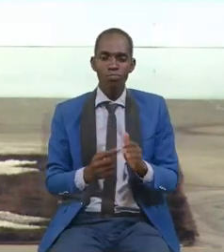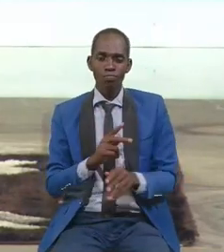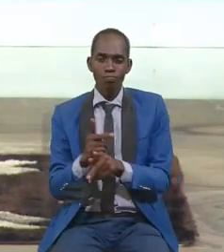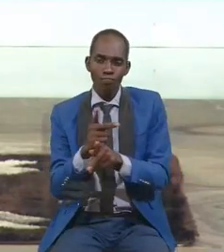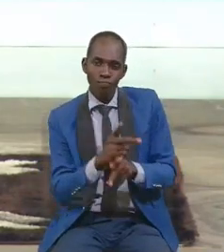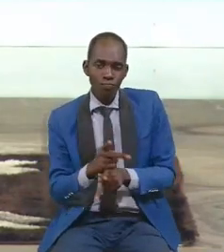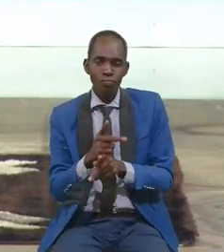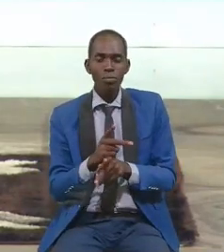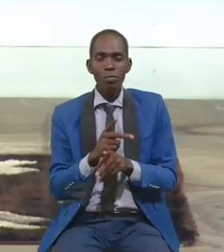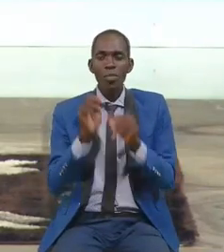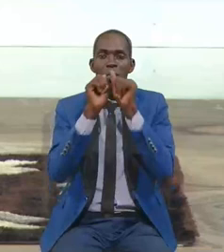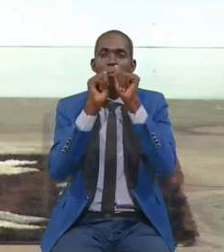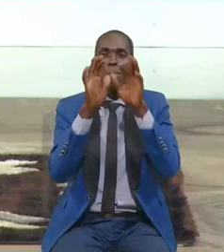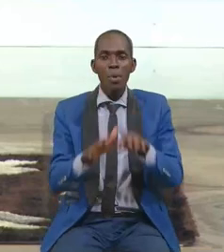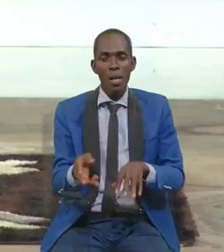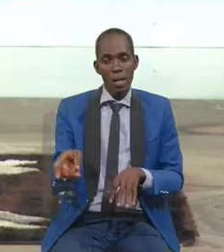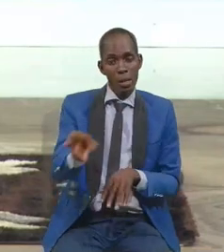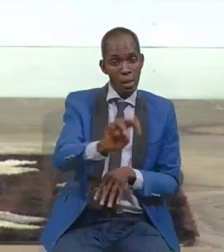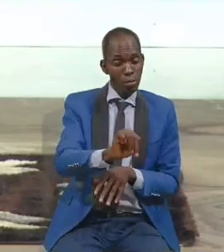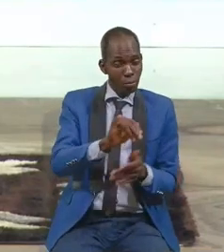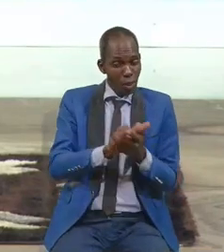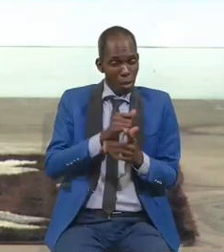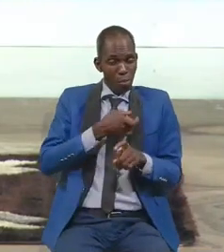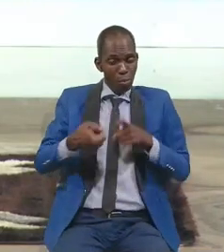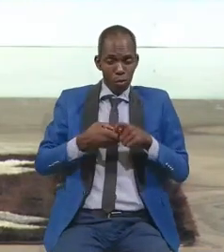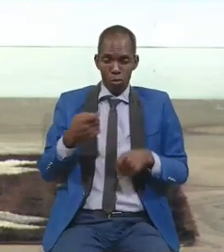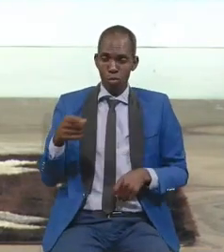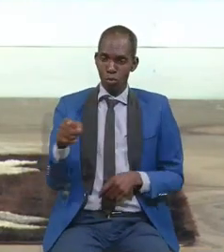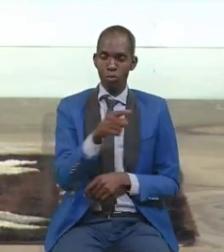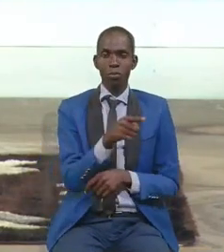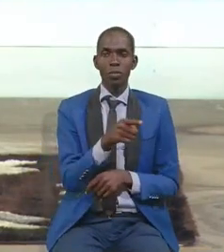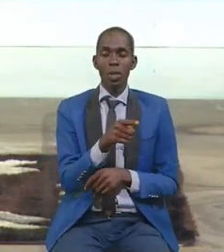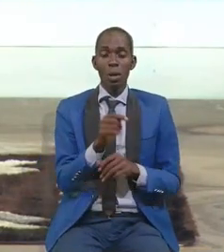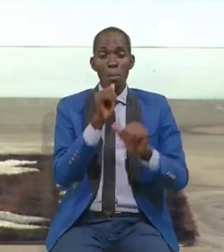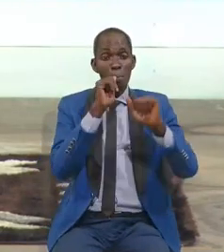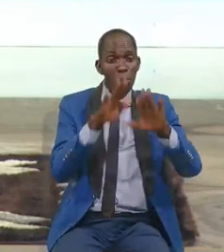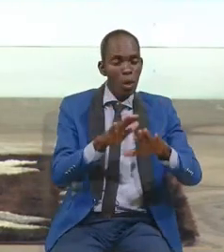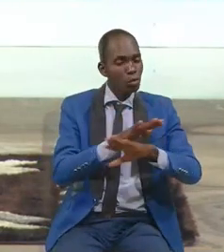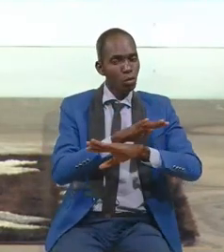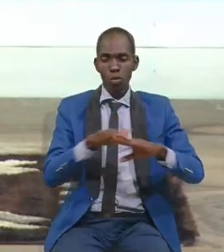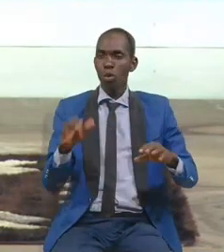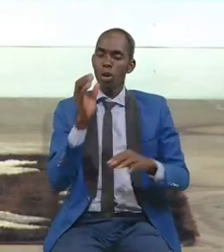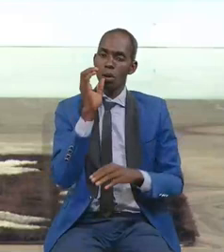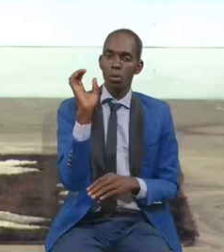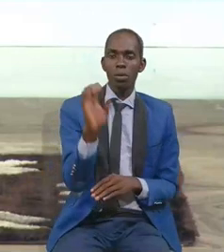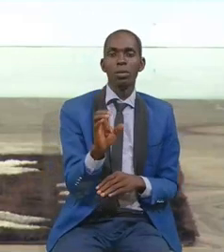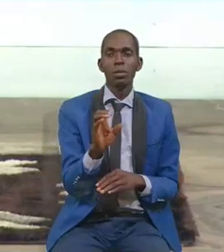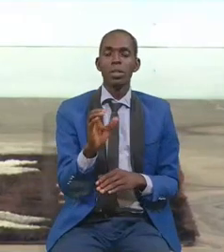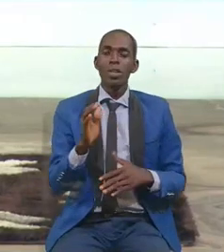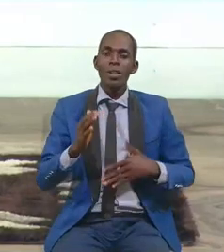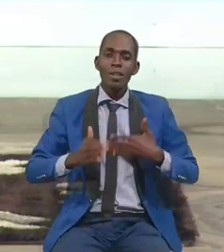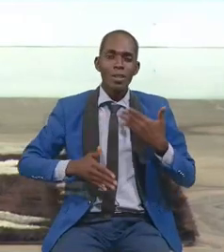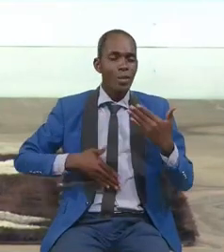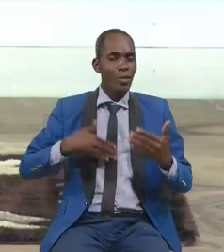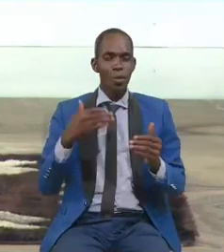ceux qui vous persécutent. Bénissez et ne maudissez pas. Réjouissez-vous